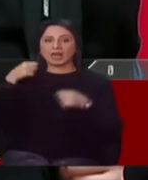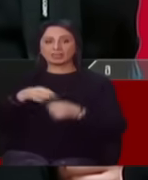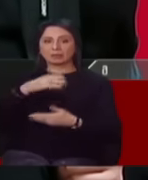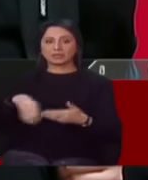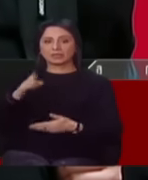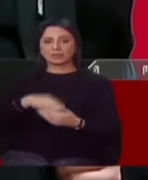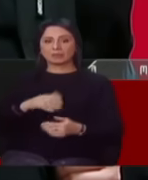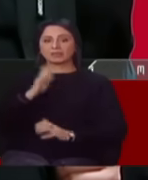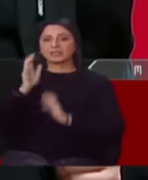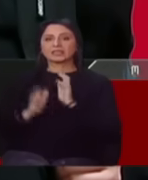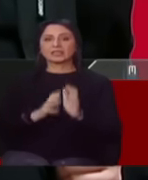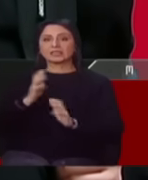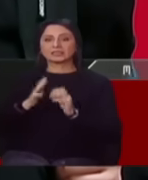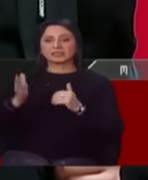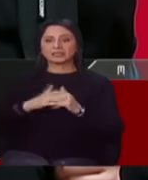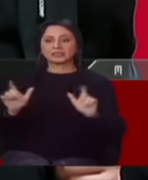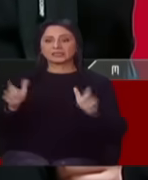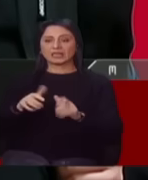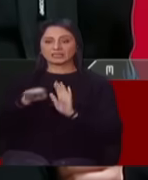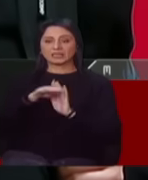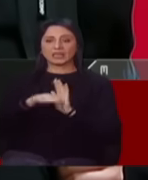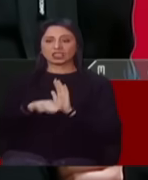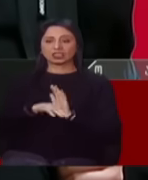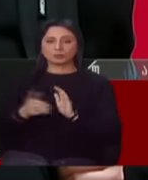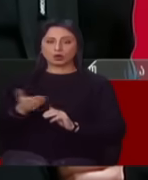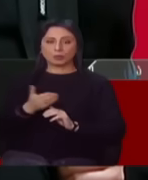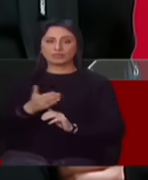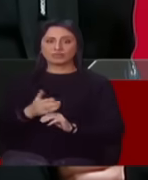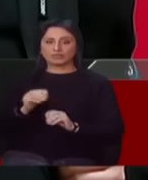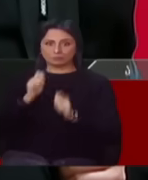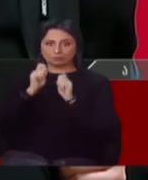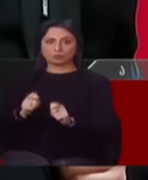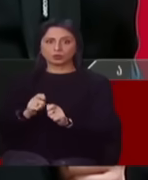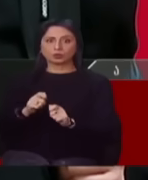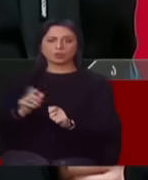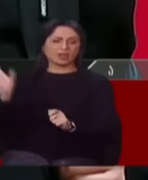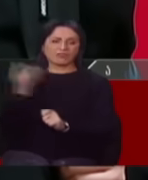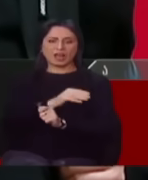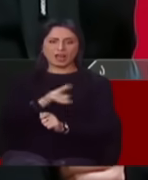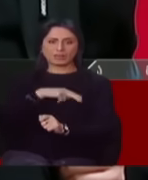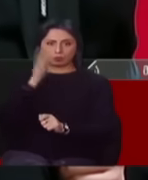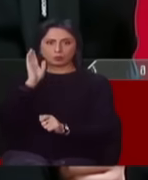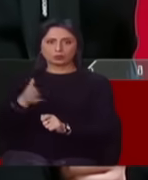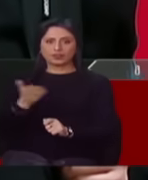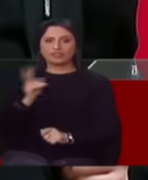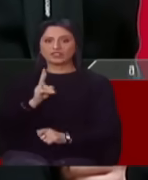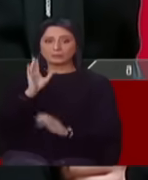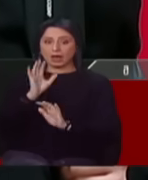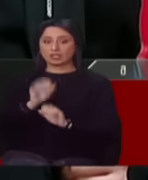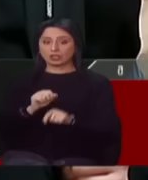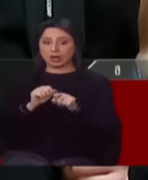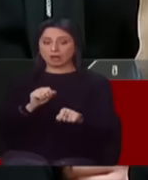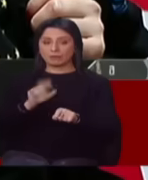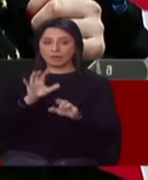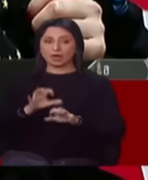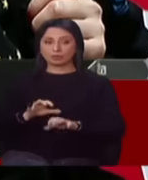დელეგიტიმაცია, იმიტომ რომ საერთაშორისო სანქციების რეჟიმი, რომელიც დაუწესდება უკლებლივ ყველა დეპუტატს, რომელიც მხარს დაუჭერს